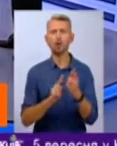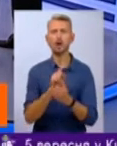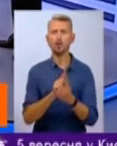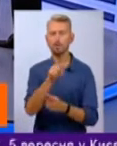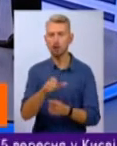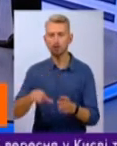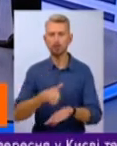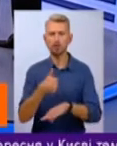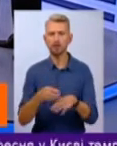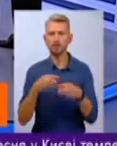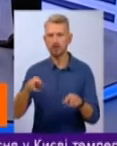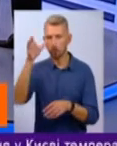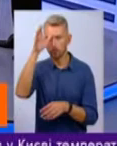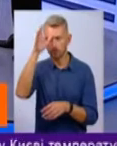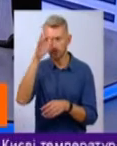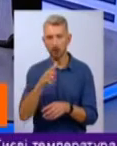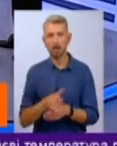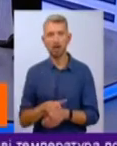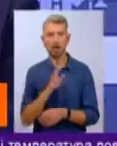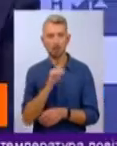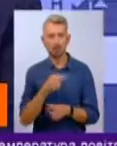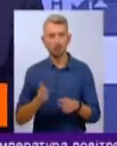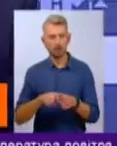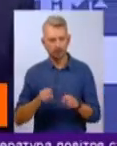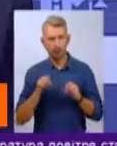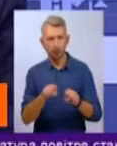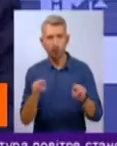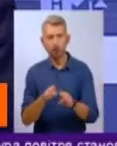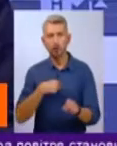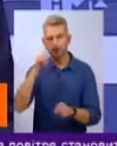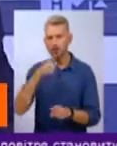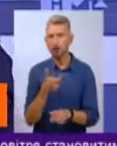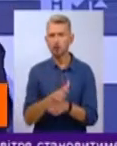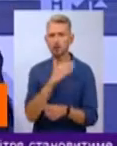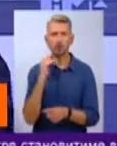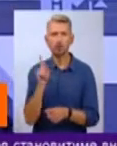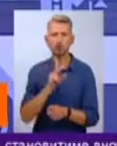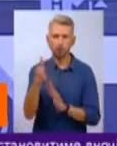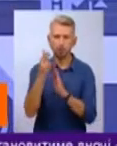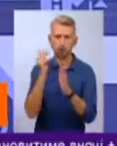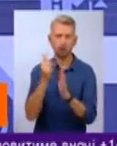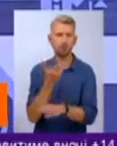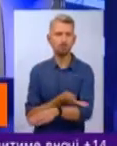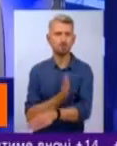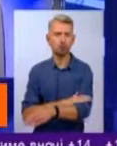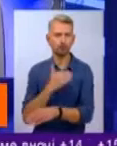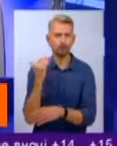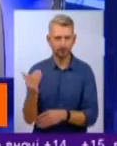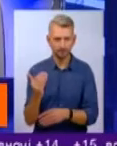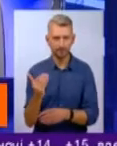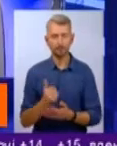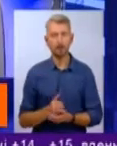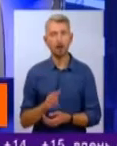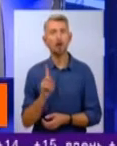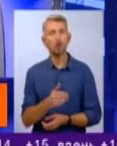на чолі з міністром освіти, яка якраз це пропагандує, але я знаю, що дуже багато чого взято з польської моделі. Але